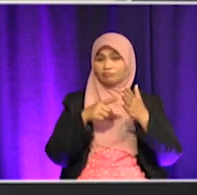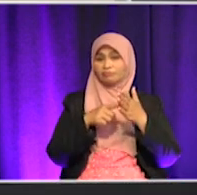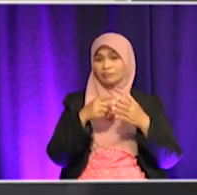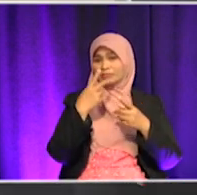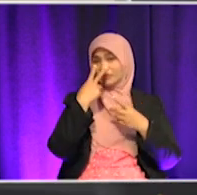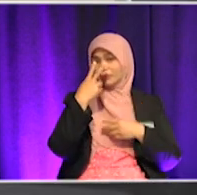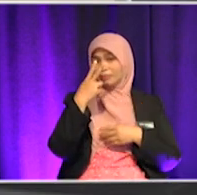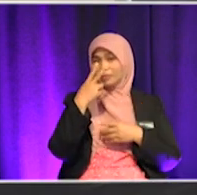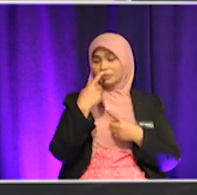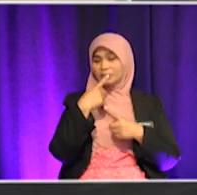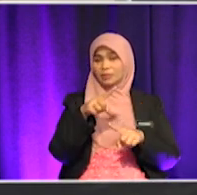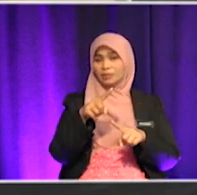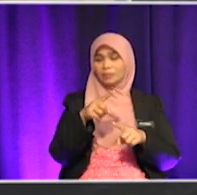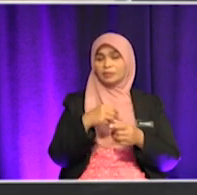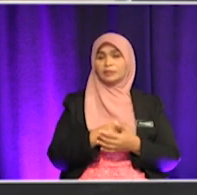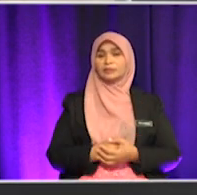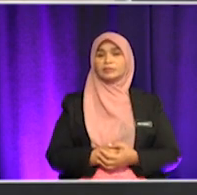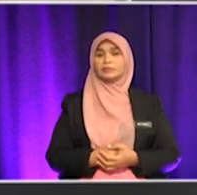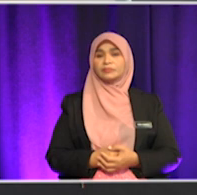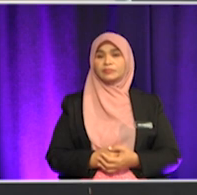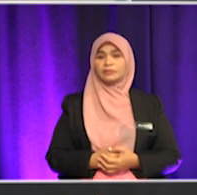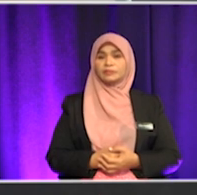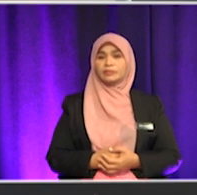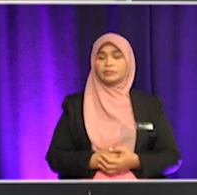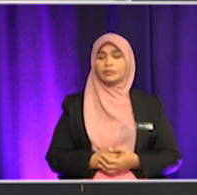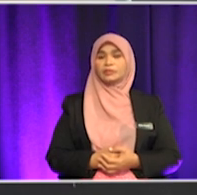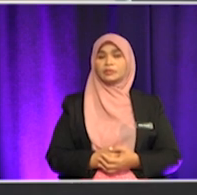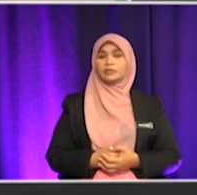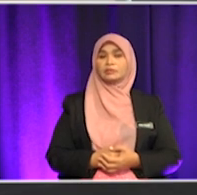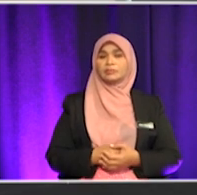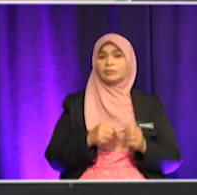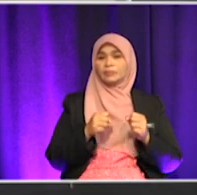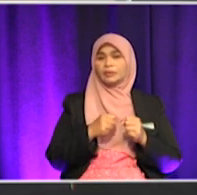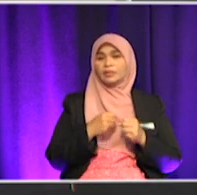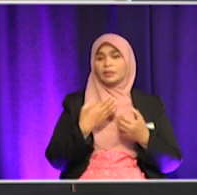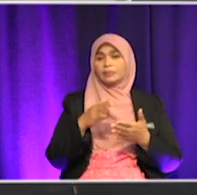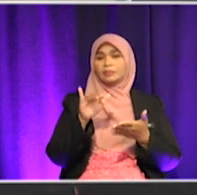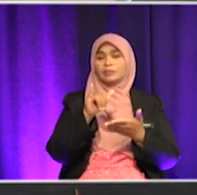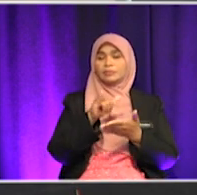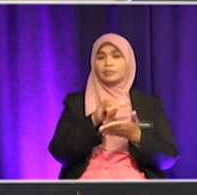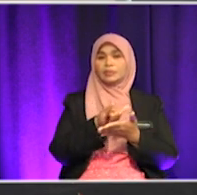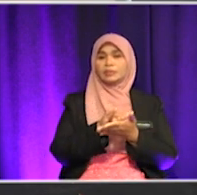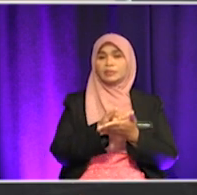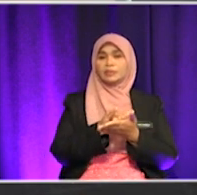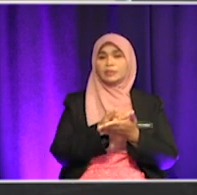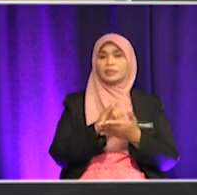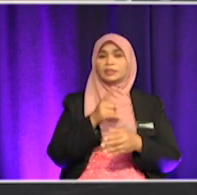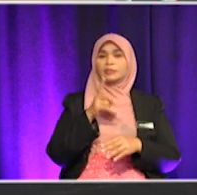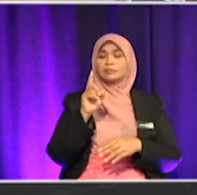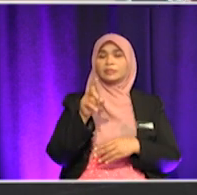betul. 17M sama dengan RM118.50. Okey, deposit. Lepas tu kita kena buat apa? Lepas tu kita